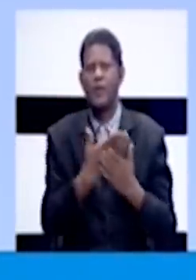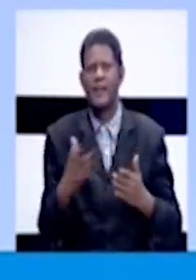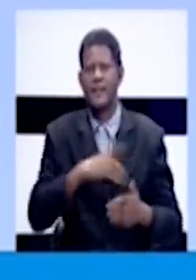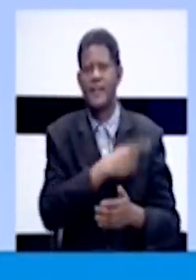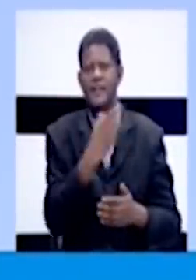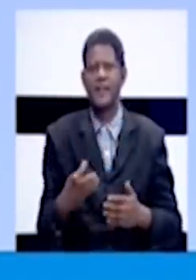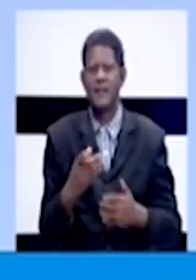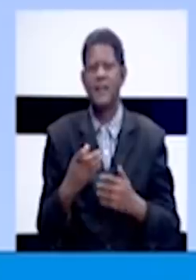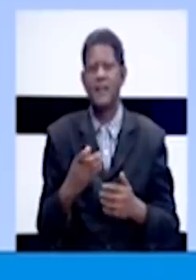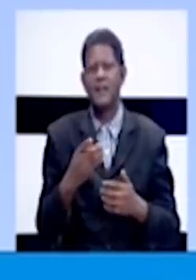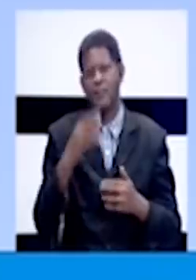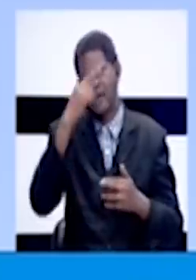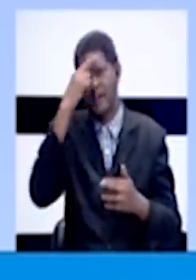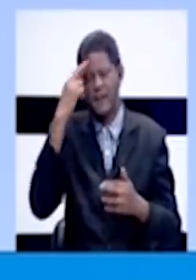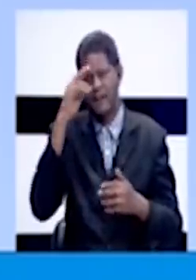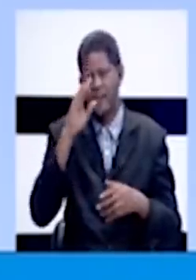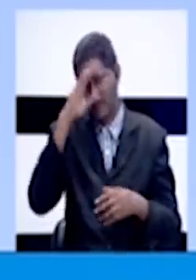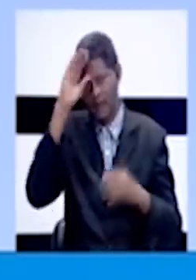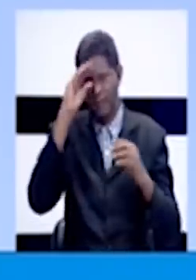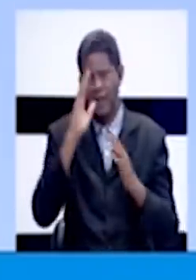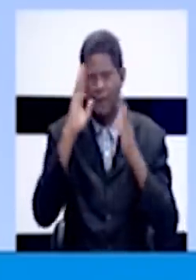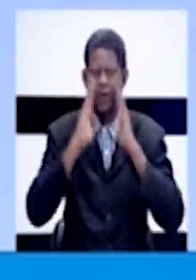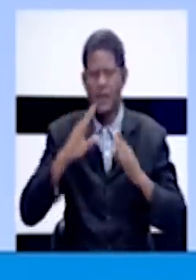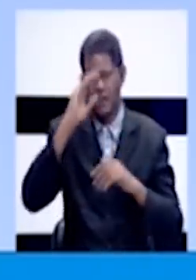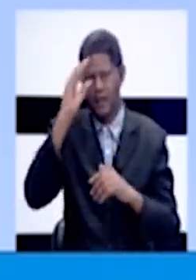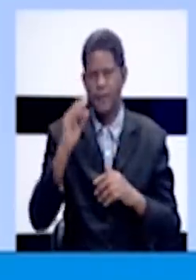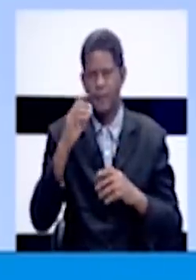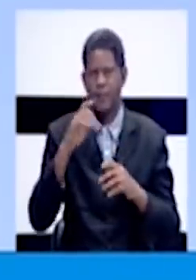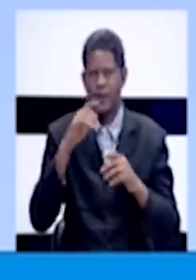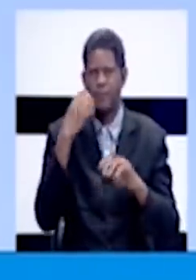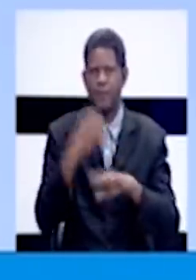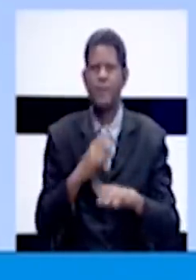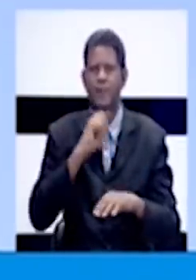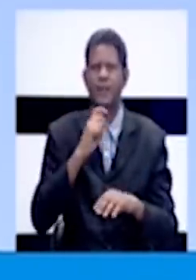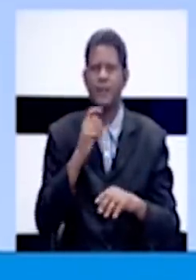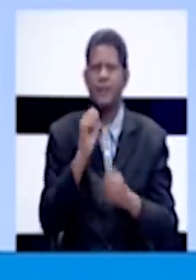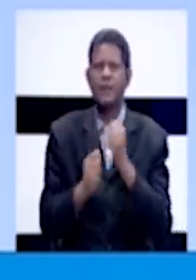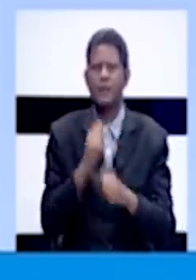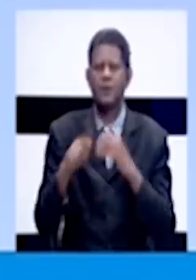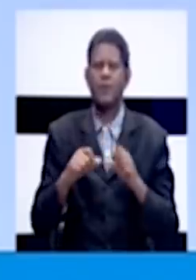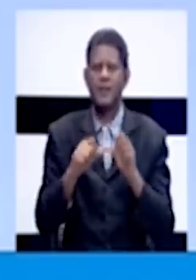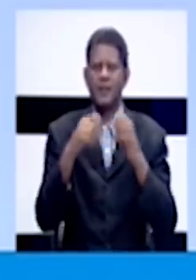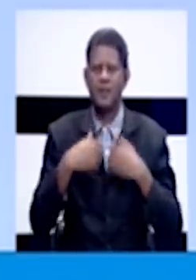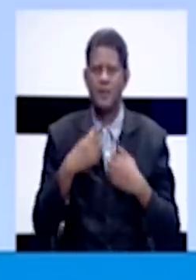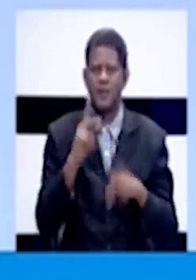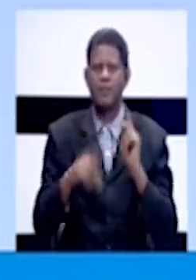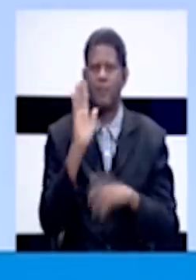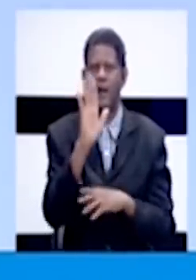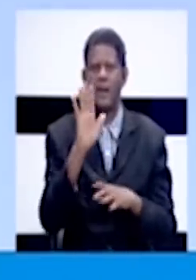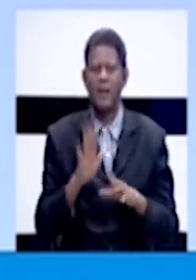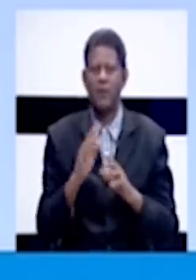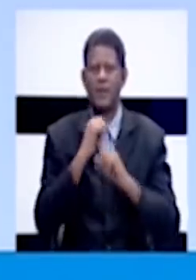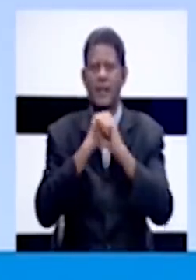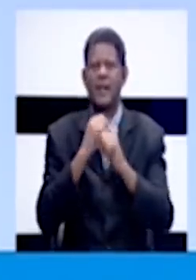ክሳራ ኣንፃዓንፆ ንሰላማዊ ሰባት ብነፈርትን ከቢድ ብረትን ምድብዳቦም ይቕፅሉ ብምህላዎም ህዝቢ ባዕሉ ክከላኸል